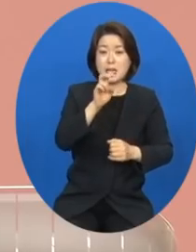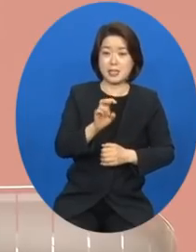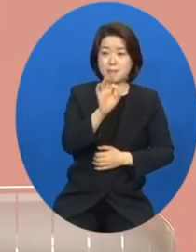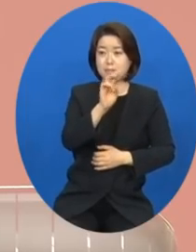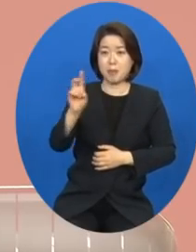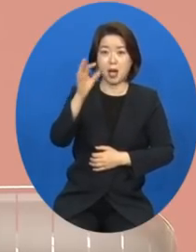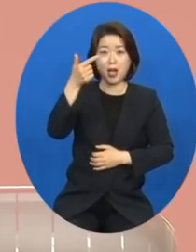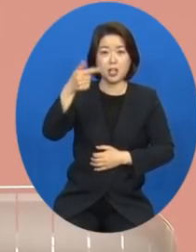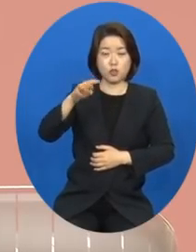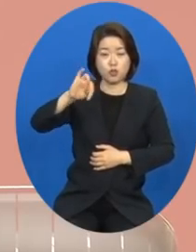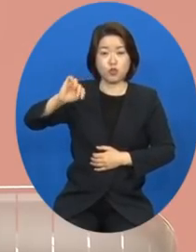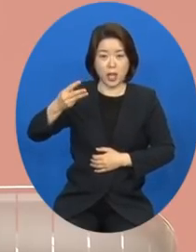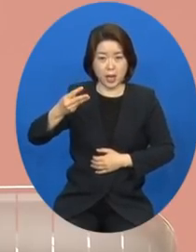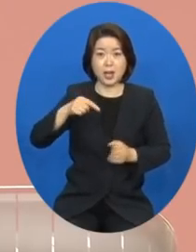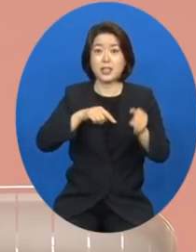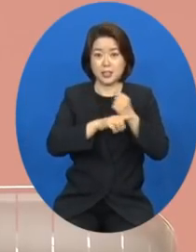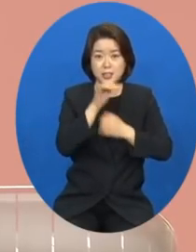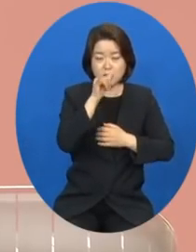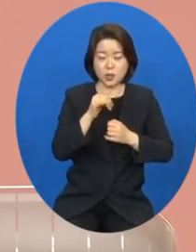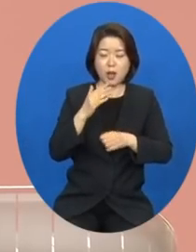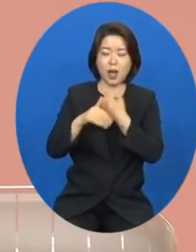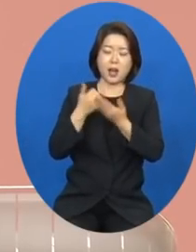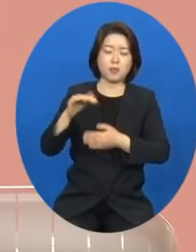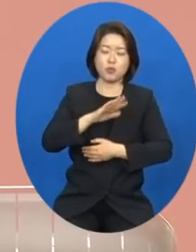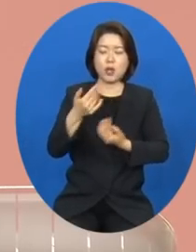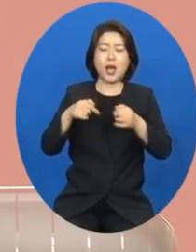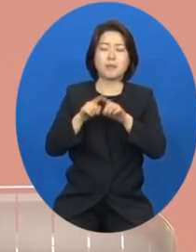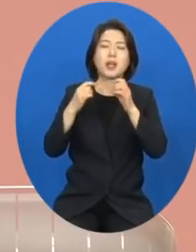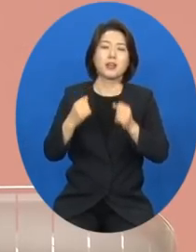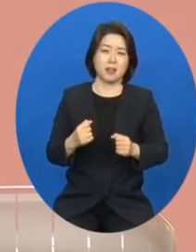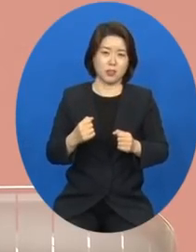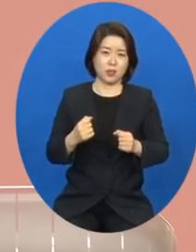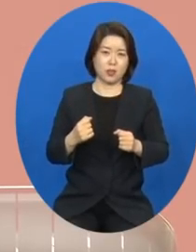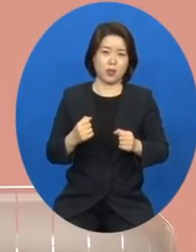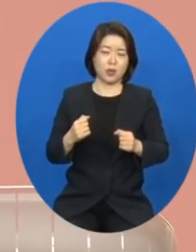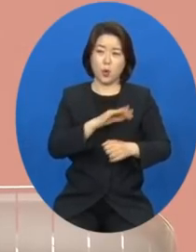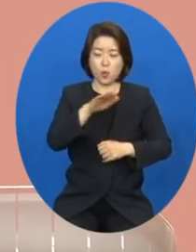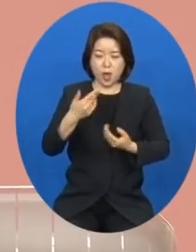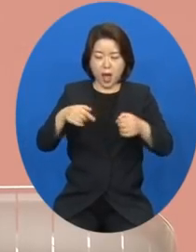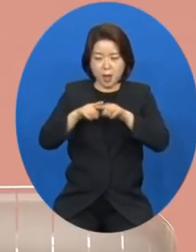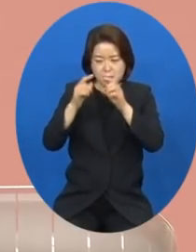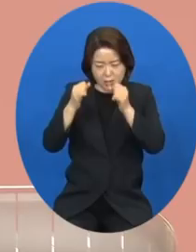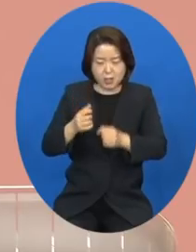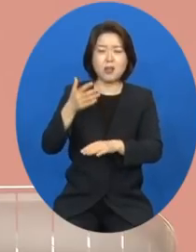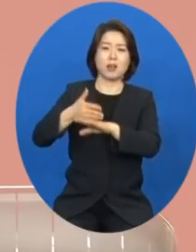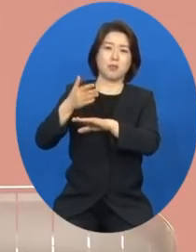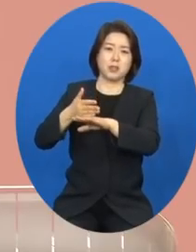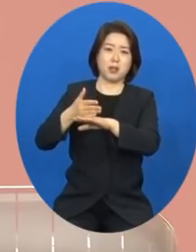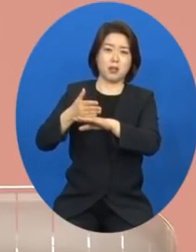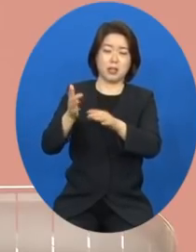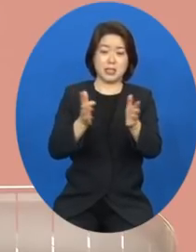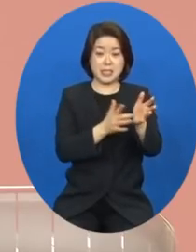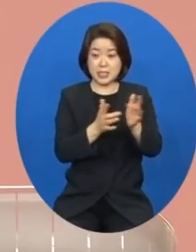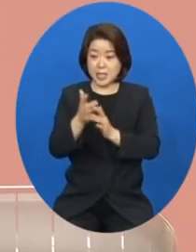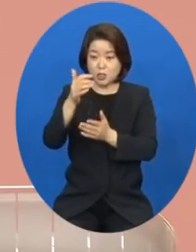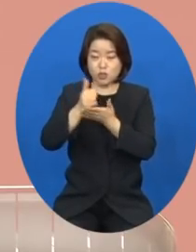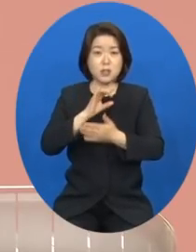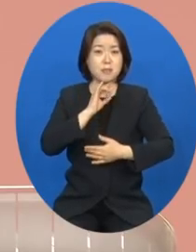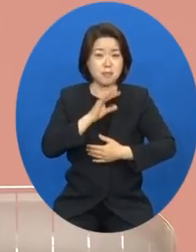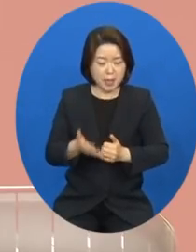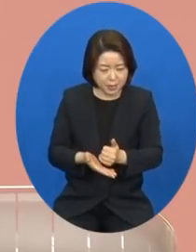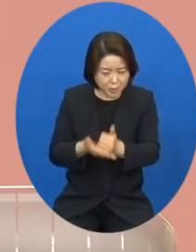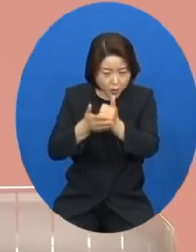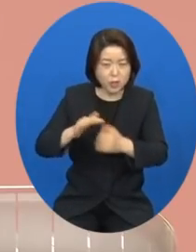계시다는 거 잖아요 하나님이 우리와 함께 계셔서 감사합니다 그리고 예수만 섬기는 우리